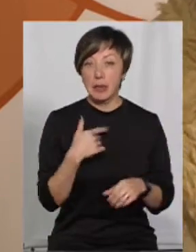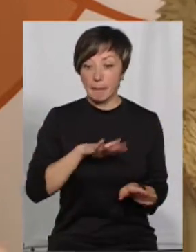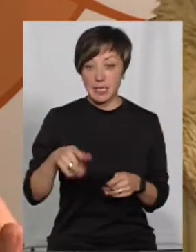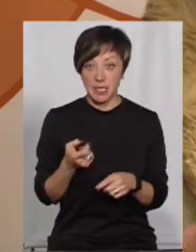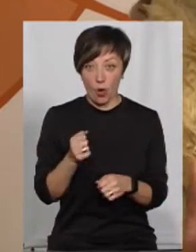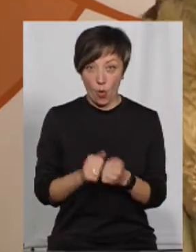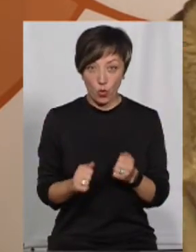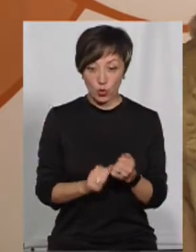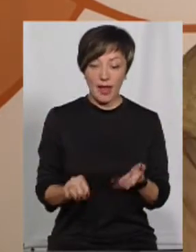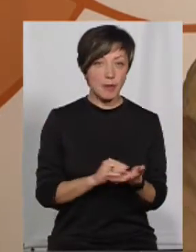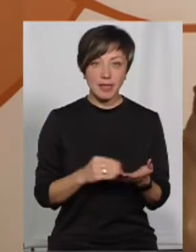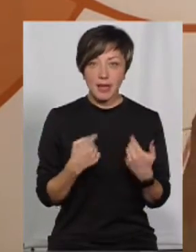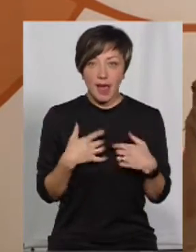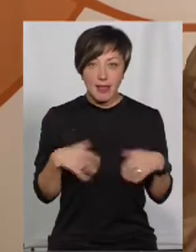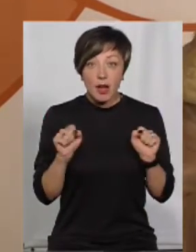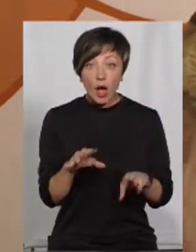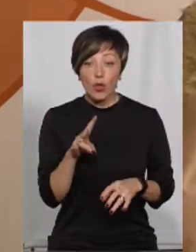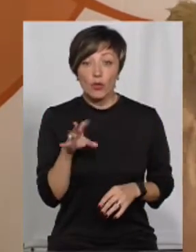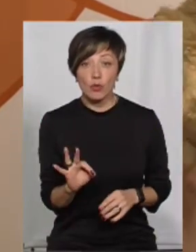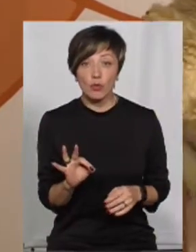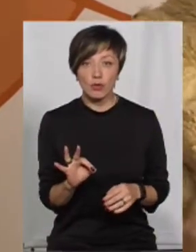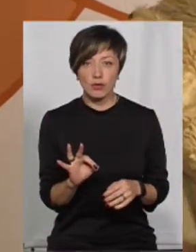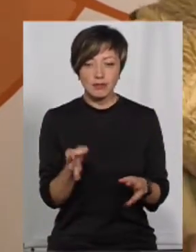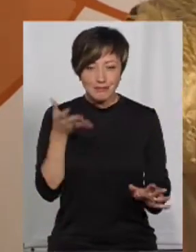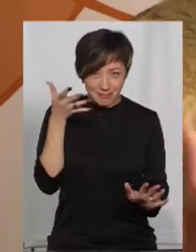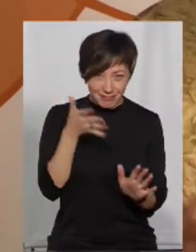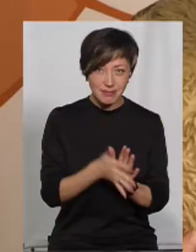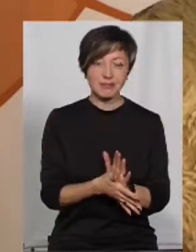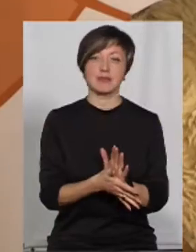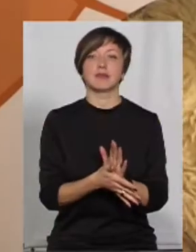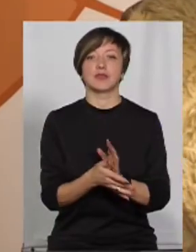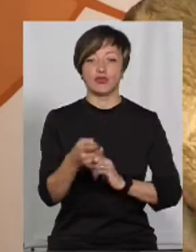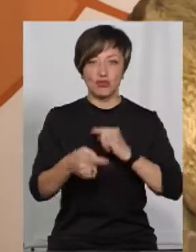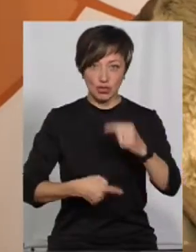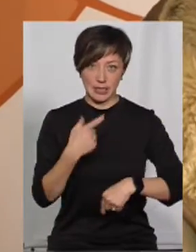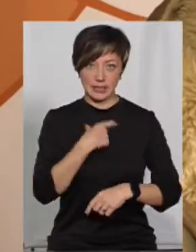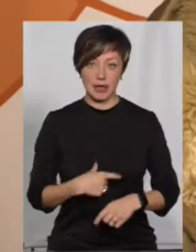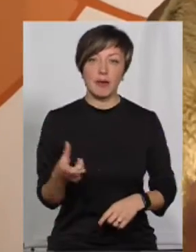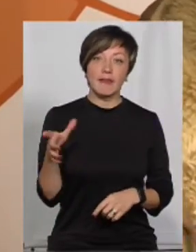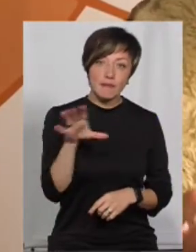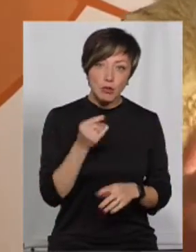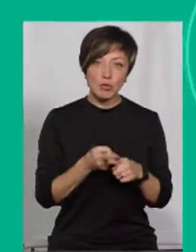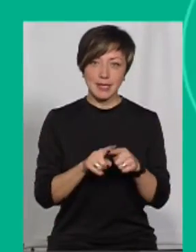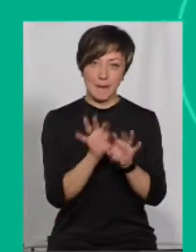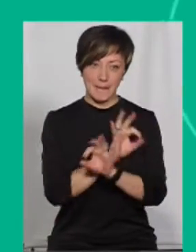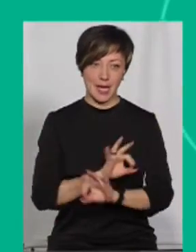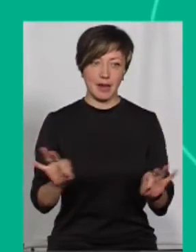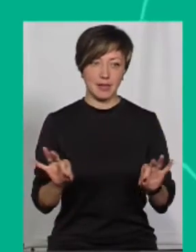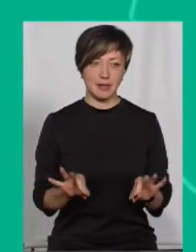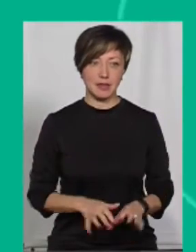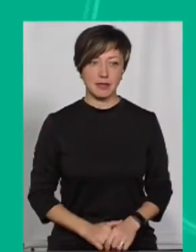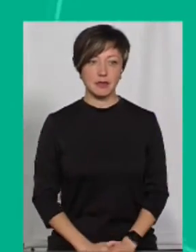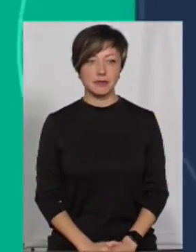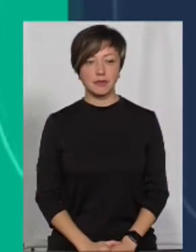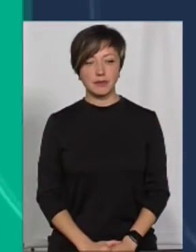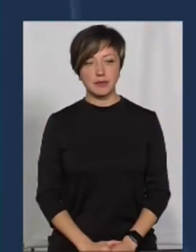кожної репетиції, я не викладаюсь, але воно, ти пропускаєш все одно через себе, і в чому вся прелість.